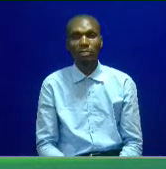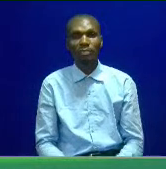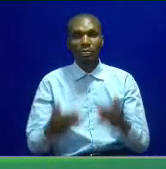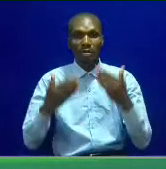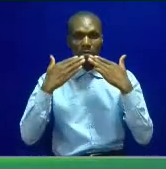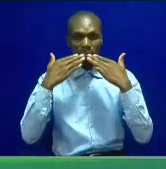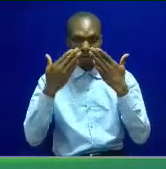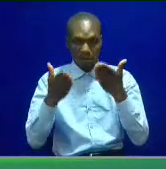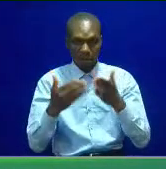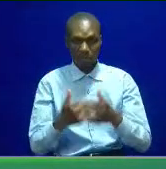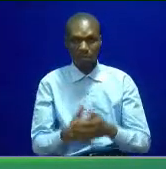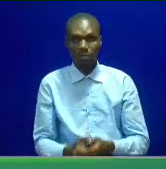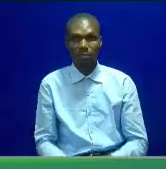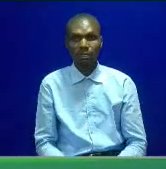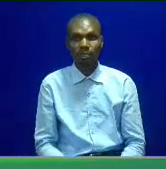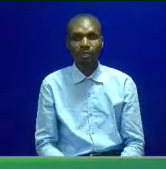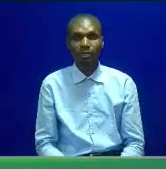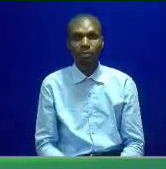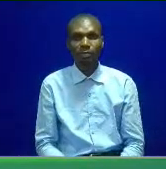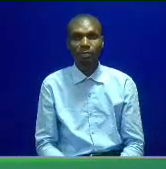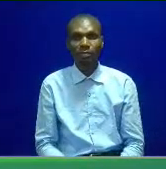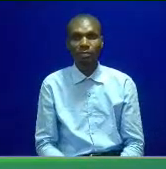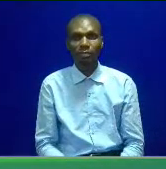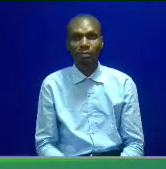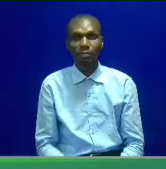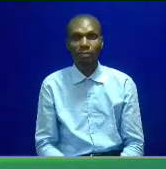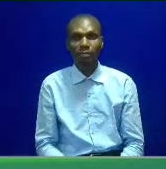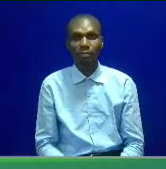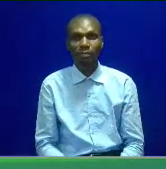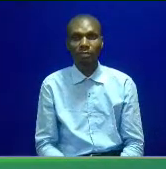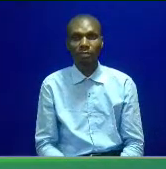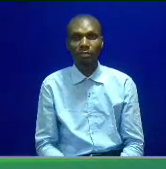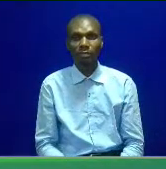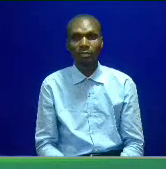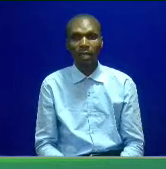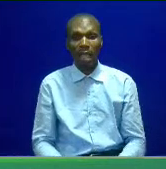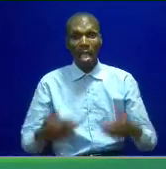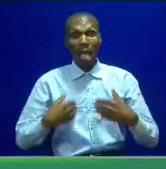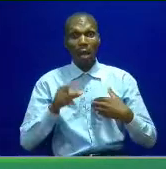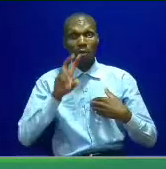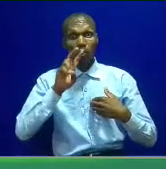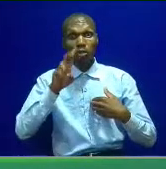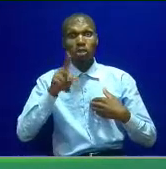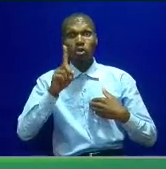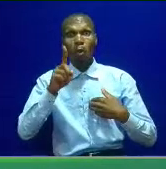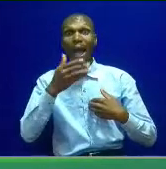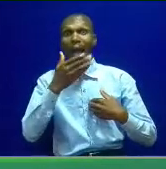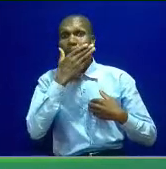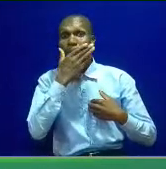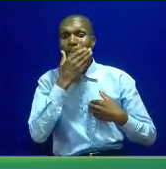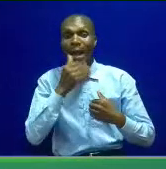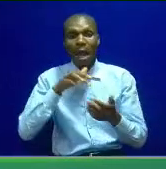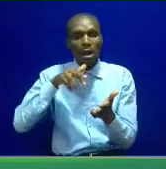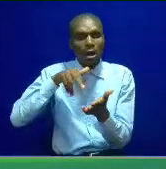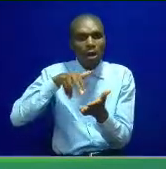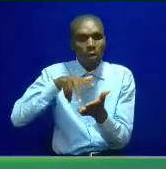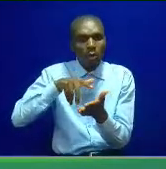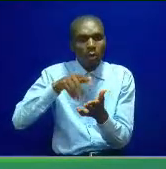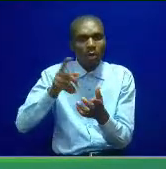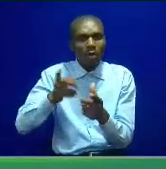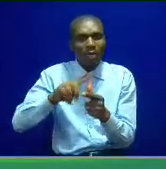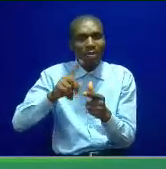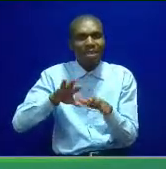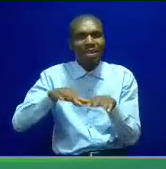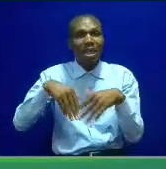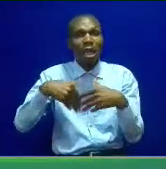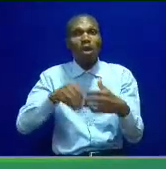mbiamono oyo minto Brighton makori na aroriro mungwana oyo mokare gweta bosio bwe kamera kuri nde nere yu nere nchira okoro